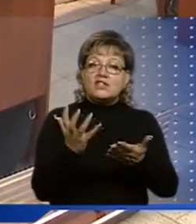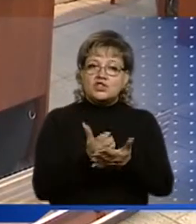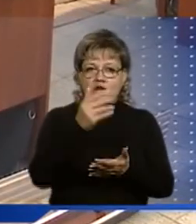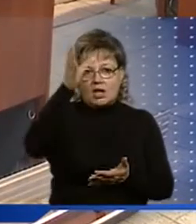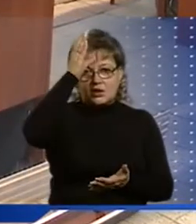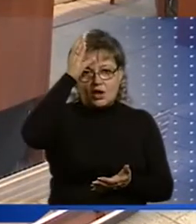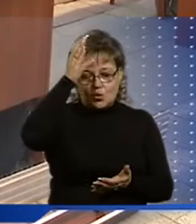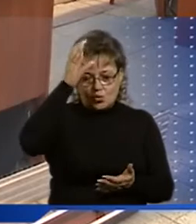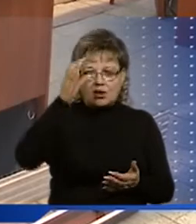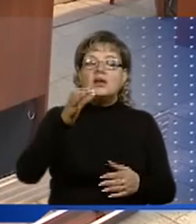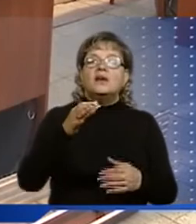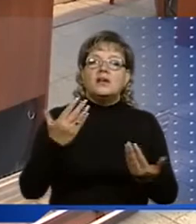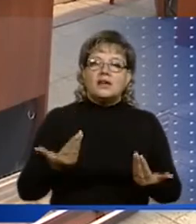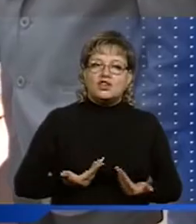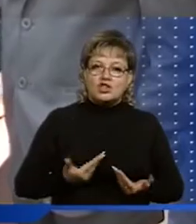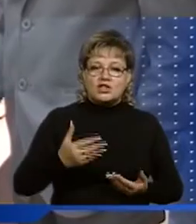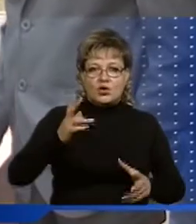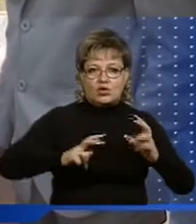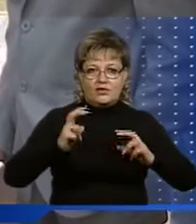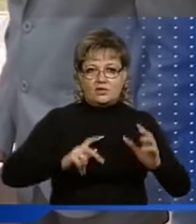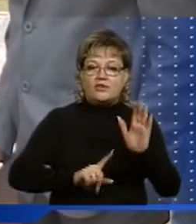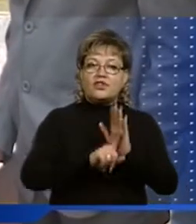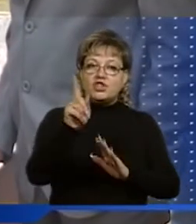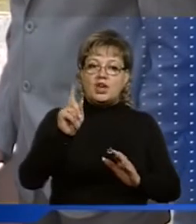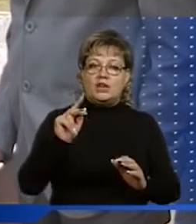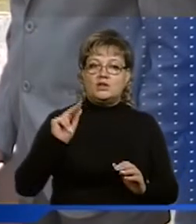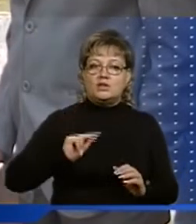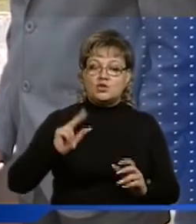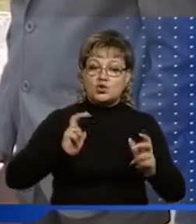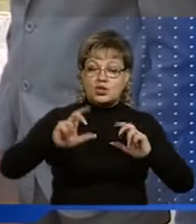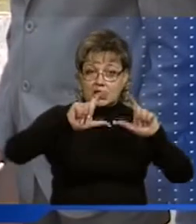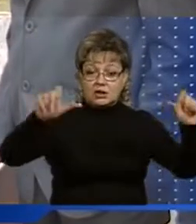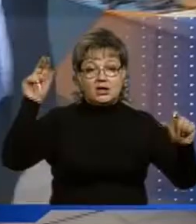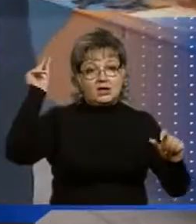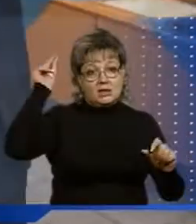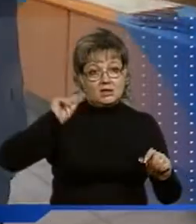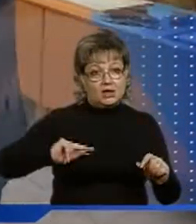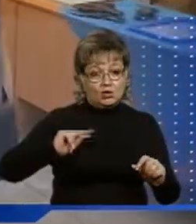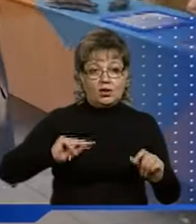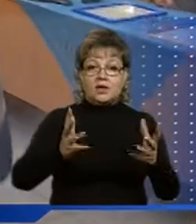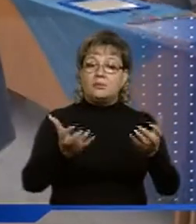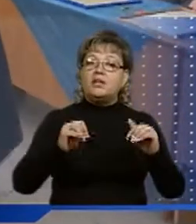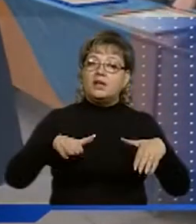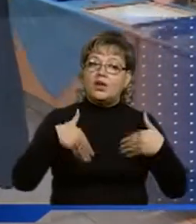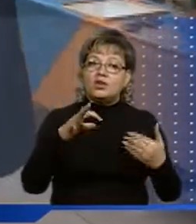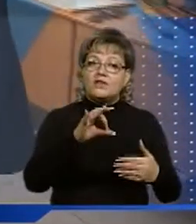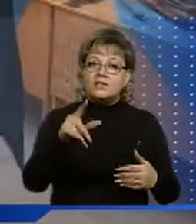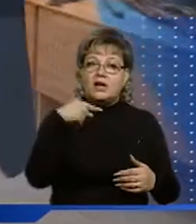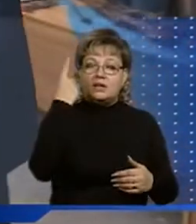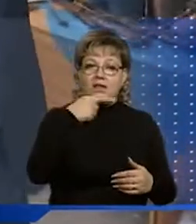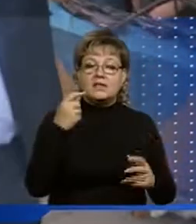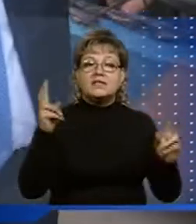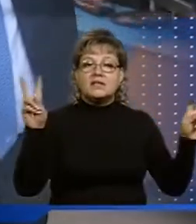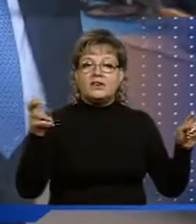и общественной жизни университета. Сначала студенты и сотрудники вуза приняли поздравления от официальных лиц. Василий Голубев